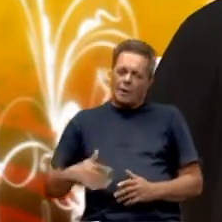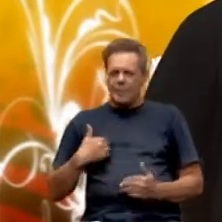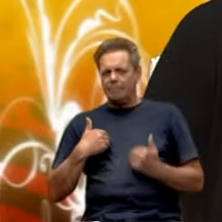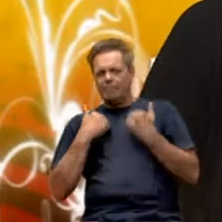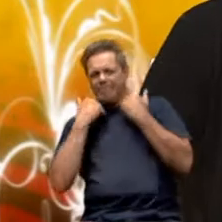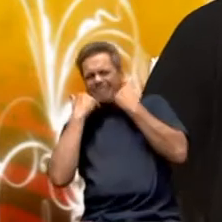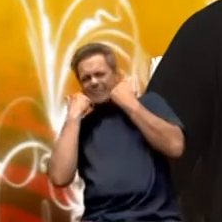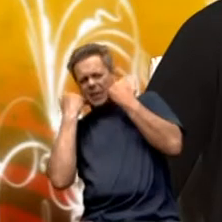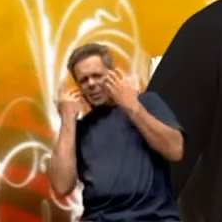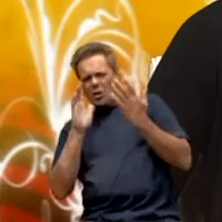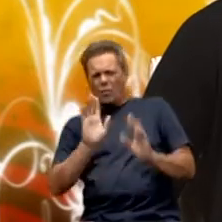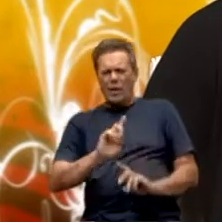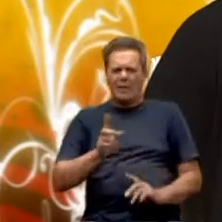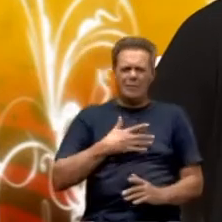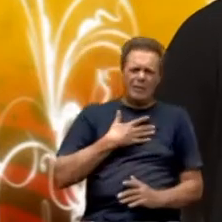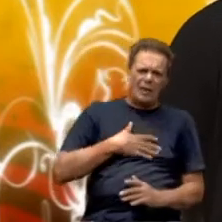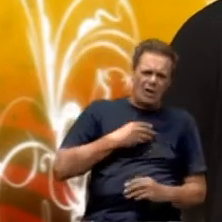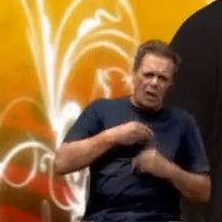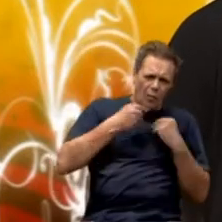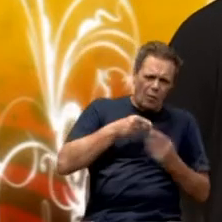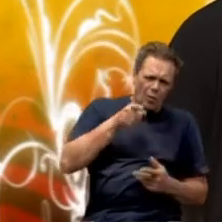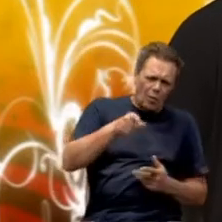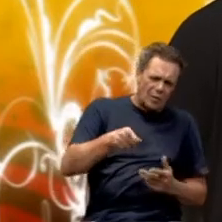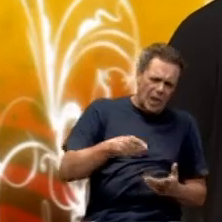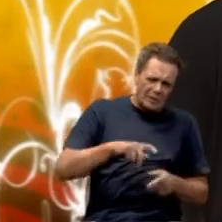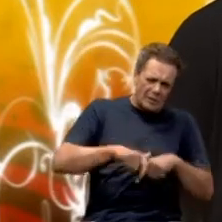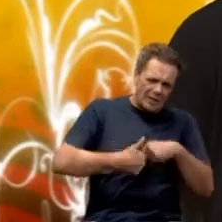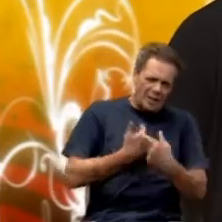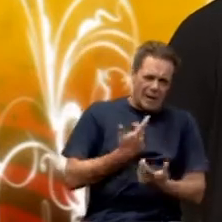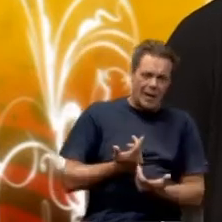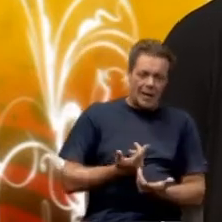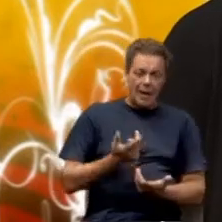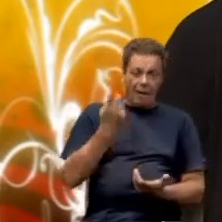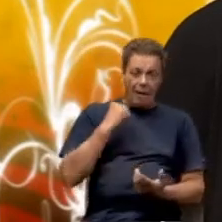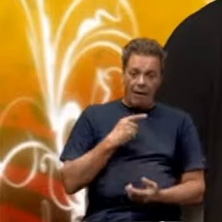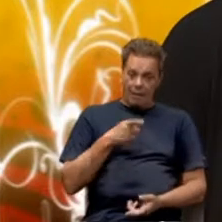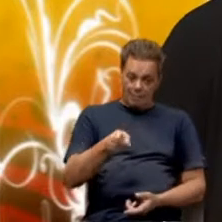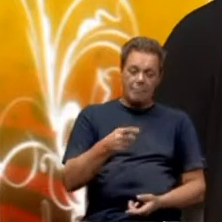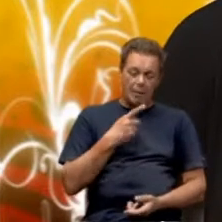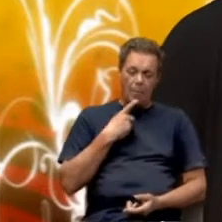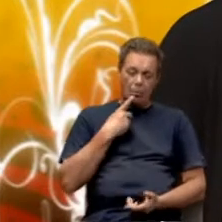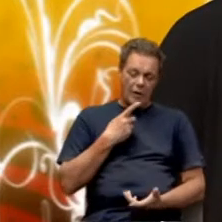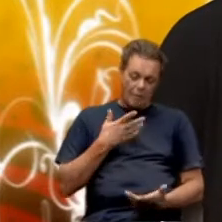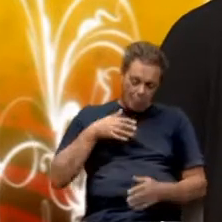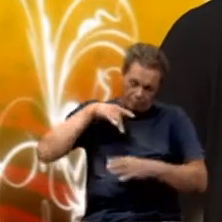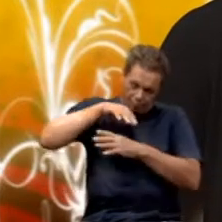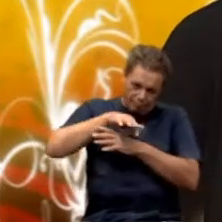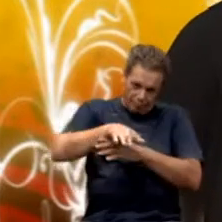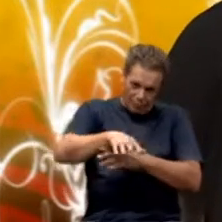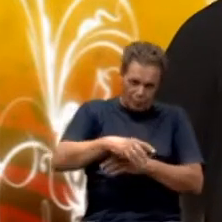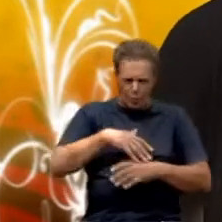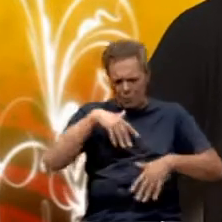sramežljiva i koja ne žele pričati o takvim stvarima, ali pokušavamo s njima ući u priču kroz igru,